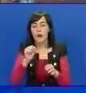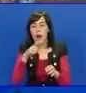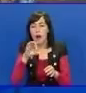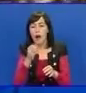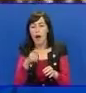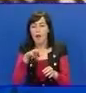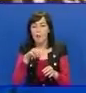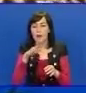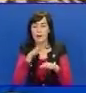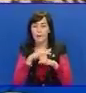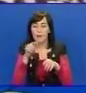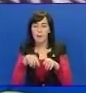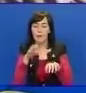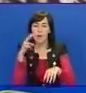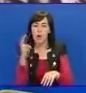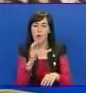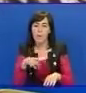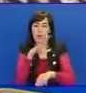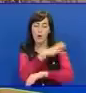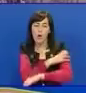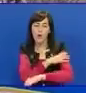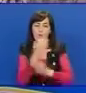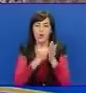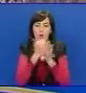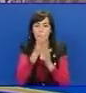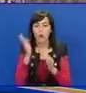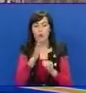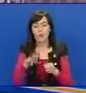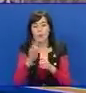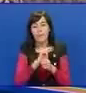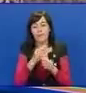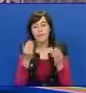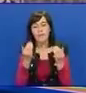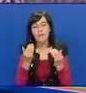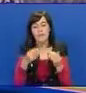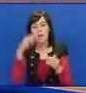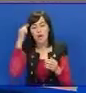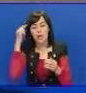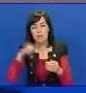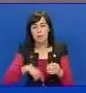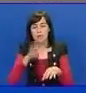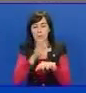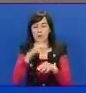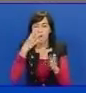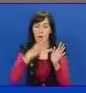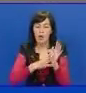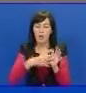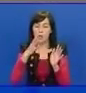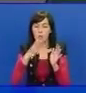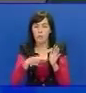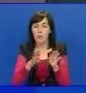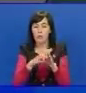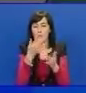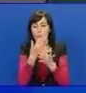магнитті құралы буын ауруларымен қан қысымының жоғарылауын тежейді. Қысқасы, жүйке буын ауруларының 49 түрін емдеуге